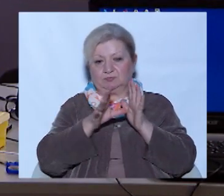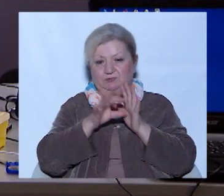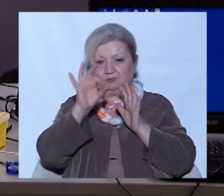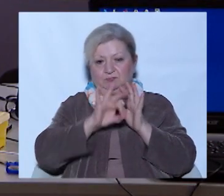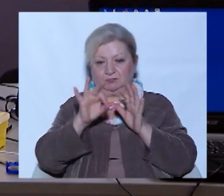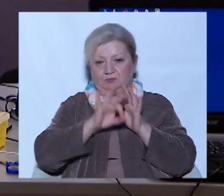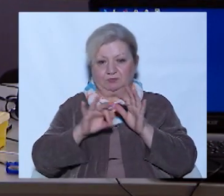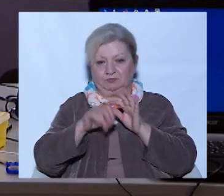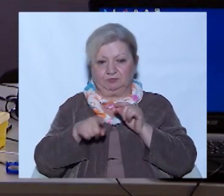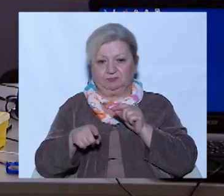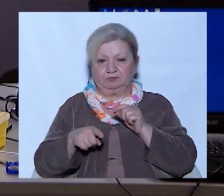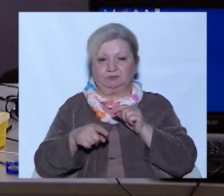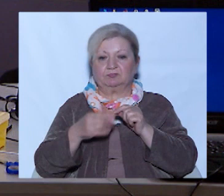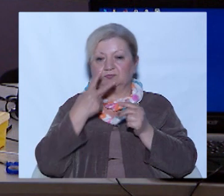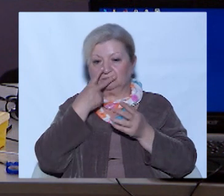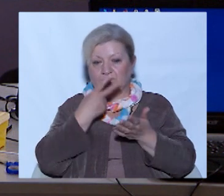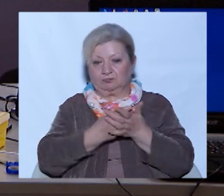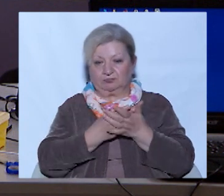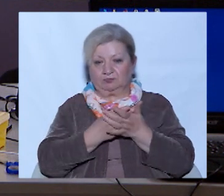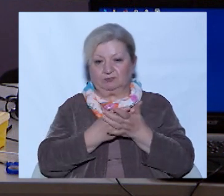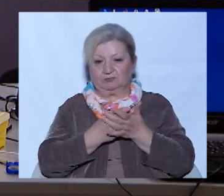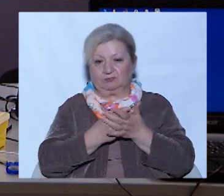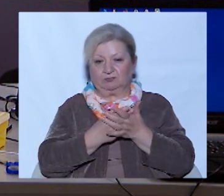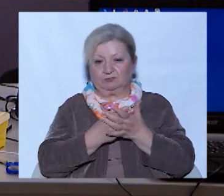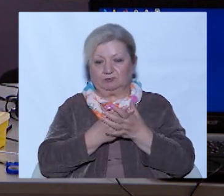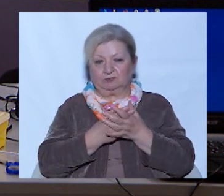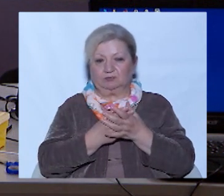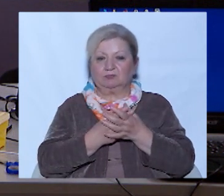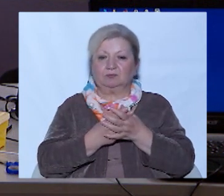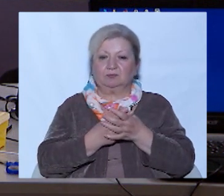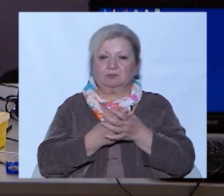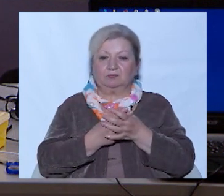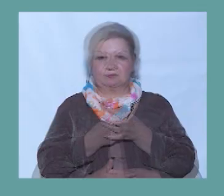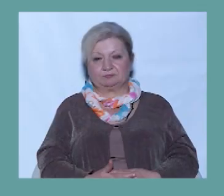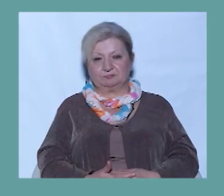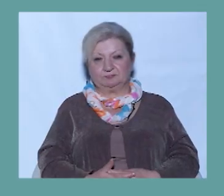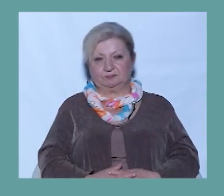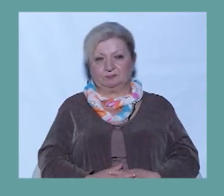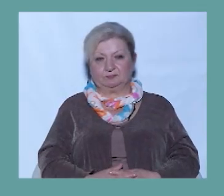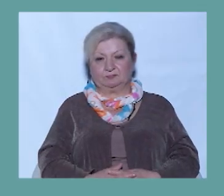ცვლად ძაბვაზე გვაქვს საუბარი. შევხედოთ ახლა ამ